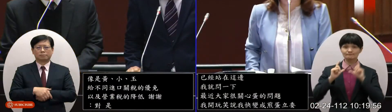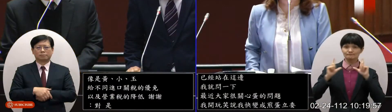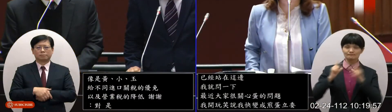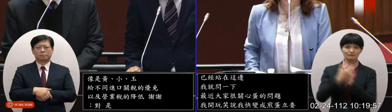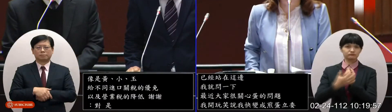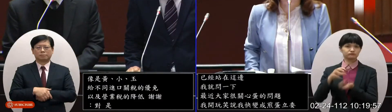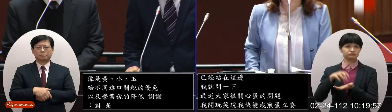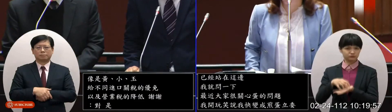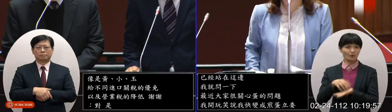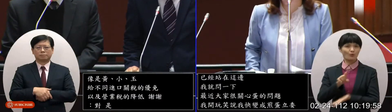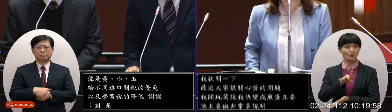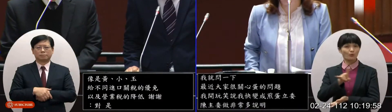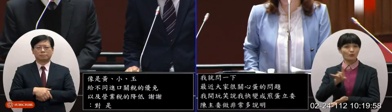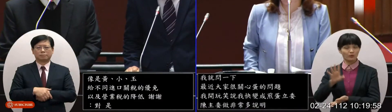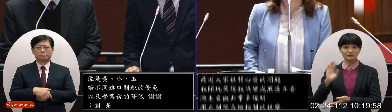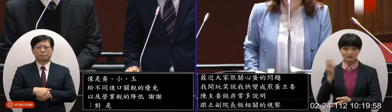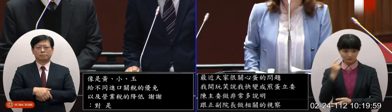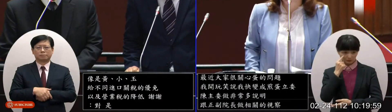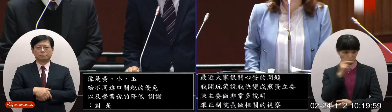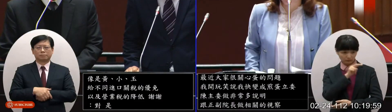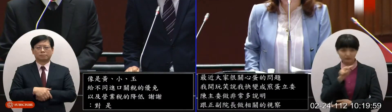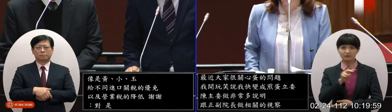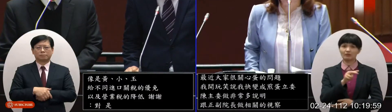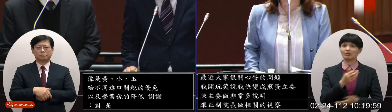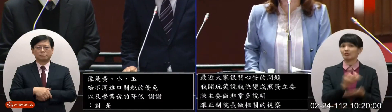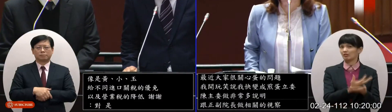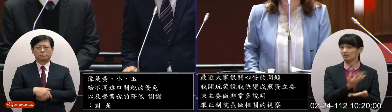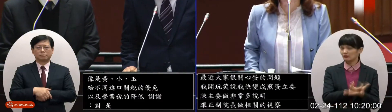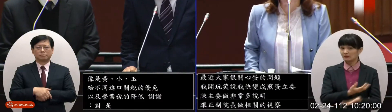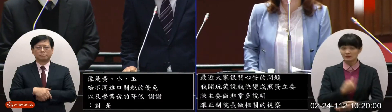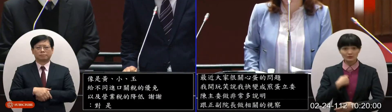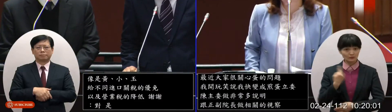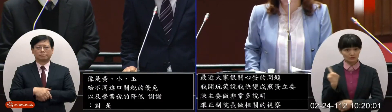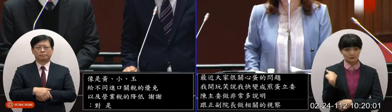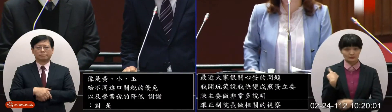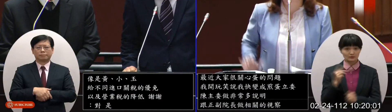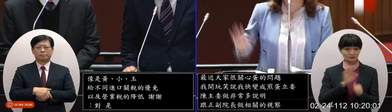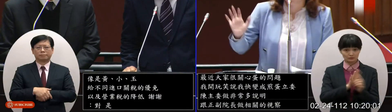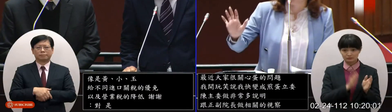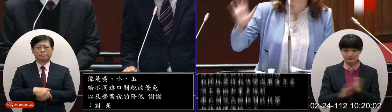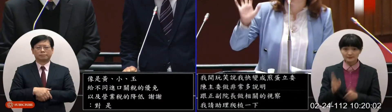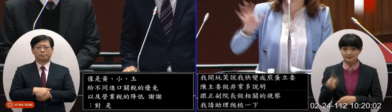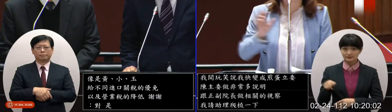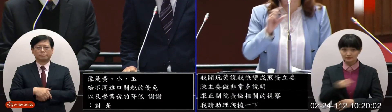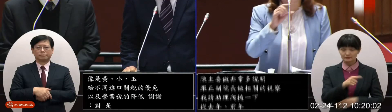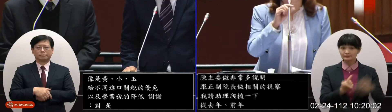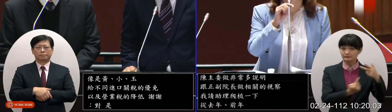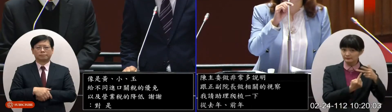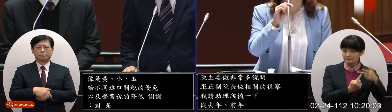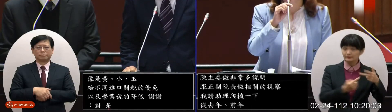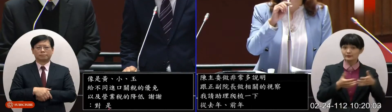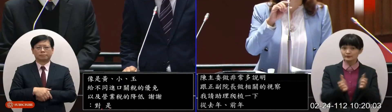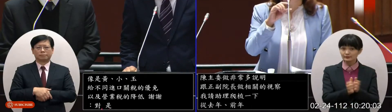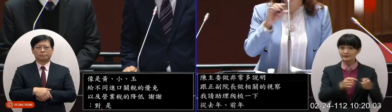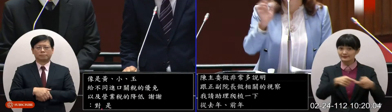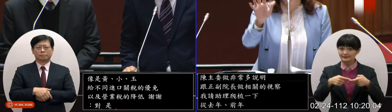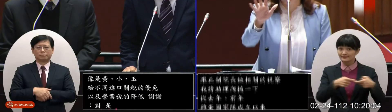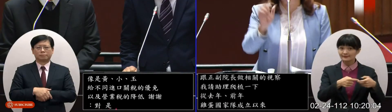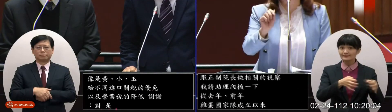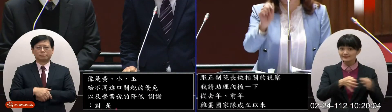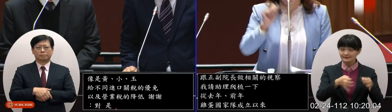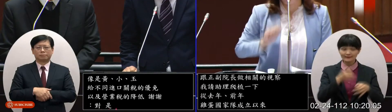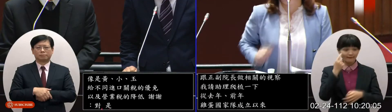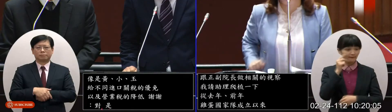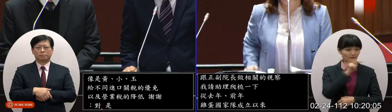啊哈，但是好像也都一直在缺蛋这样。那我昨天还是请助理去周遭的一些，不管 Seven 啊、全联看一看哦。不